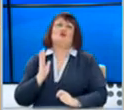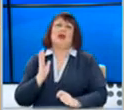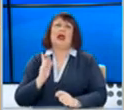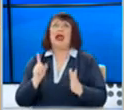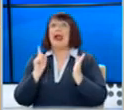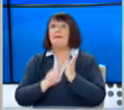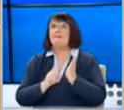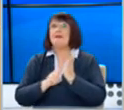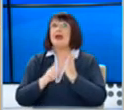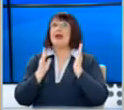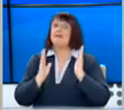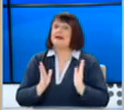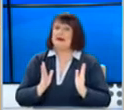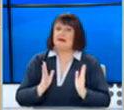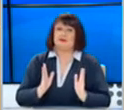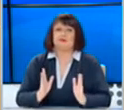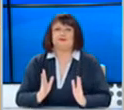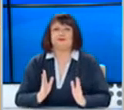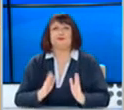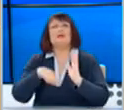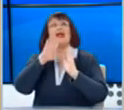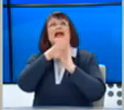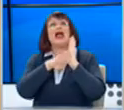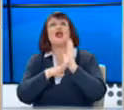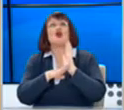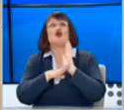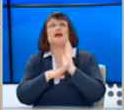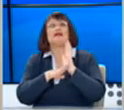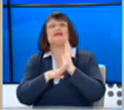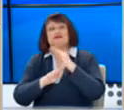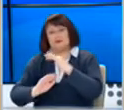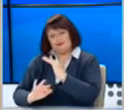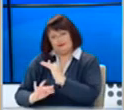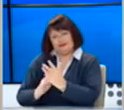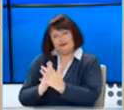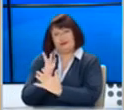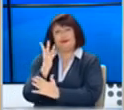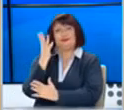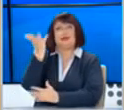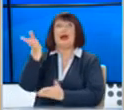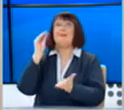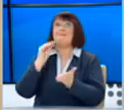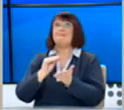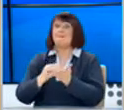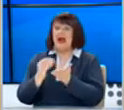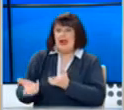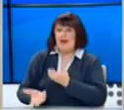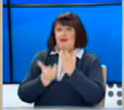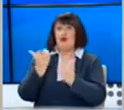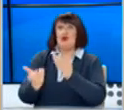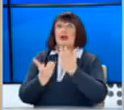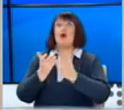Γιατί αυτός είναι ο κανόνας της φυσικής αναγέννησης. Να μην ξανακαούν έως